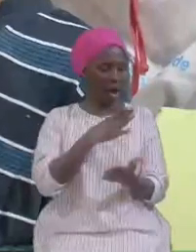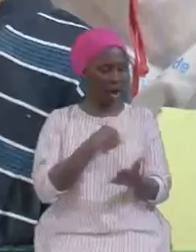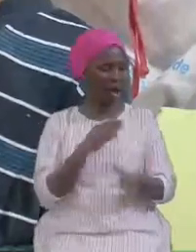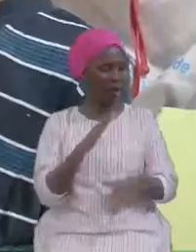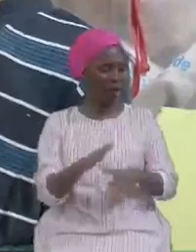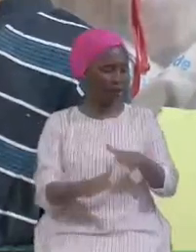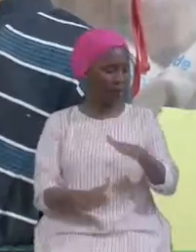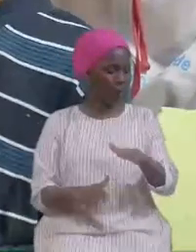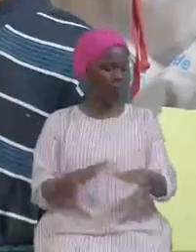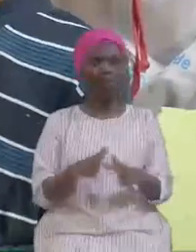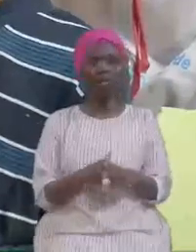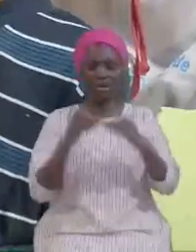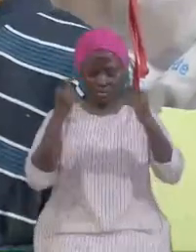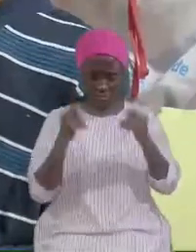Aussitôt,